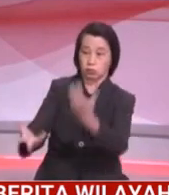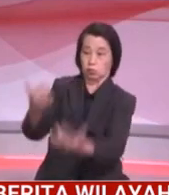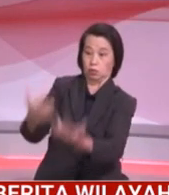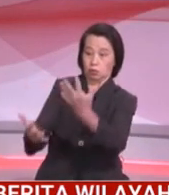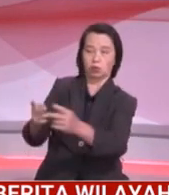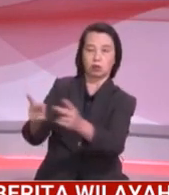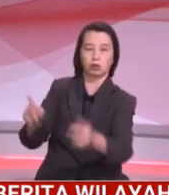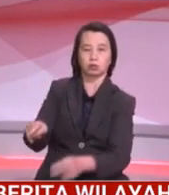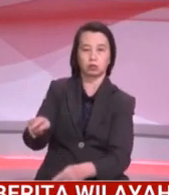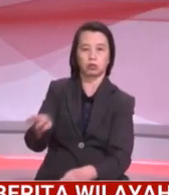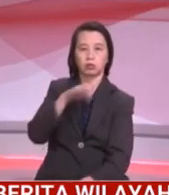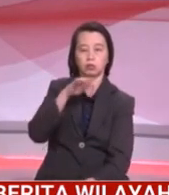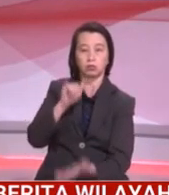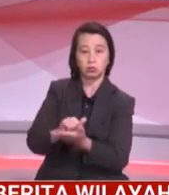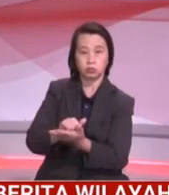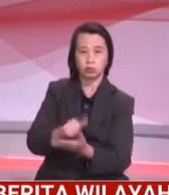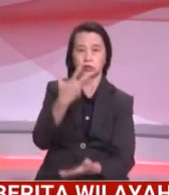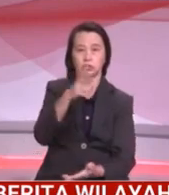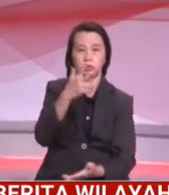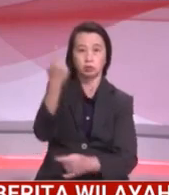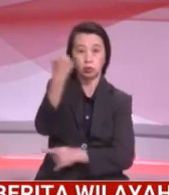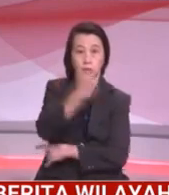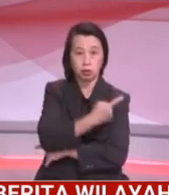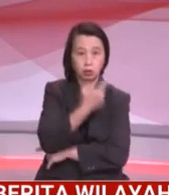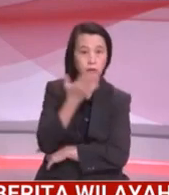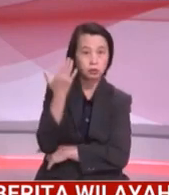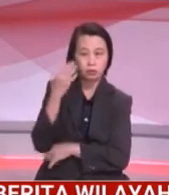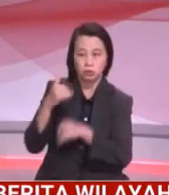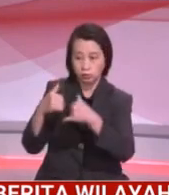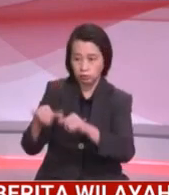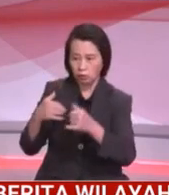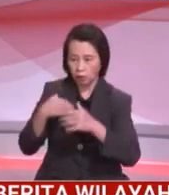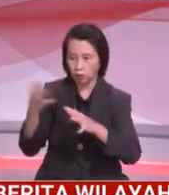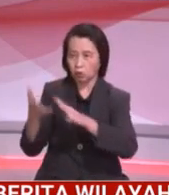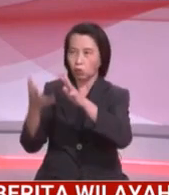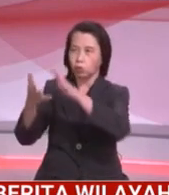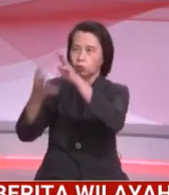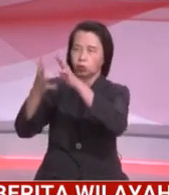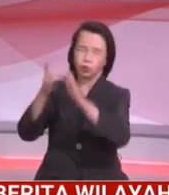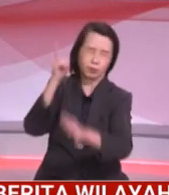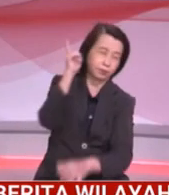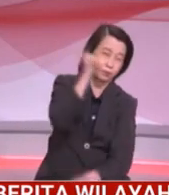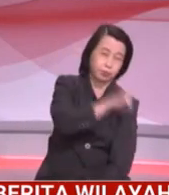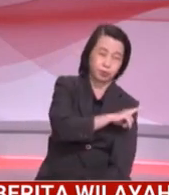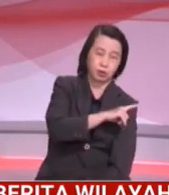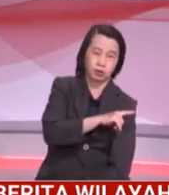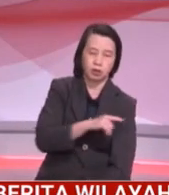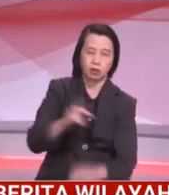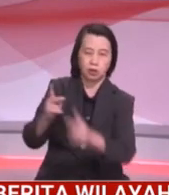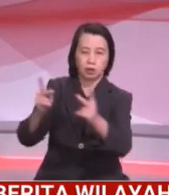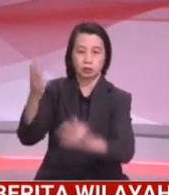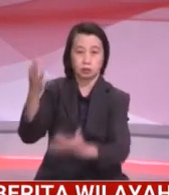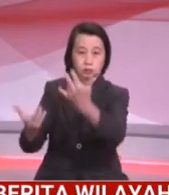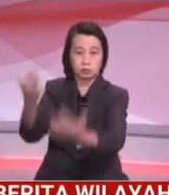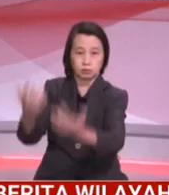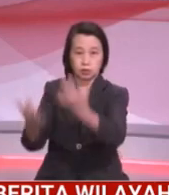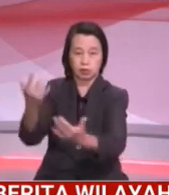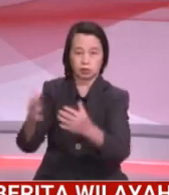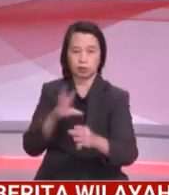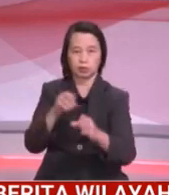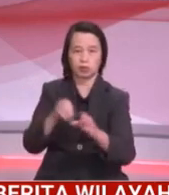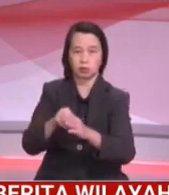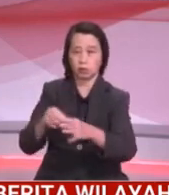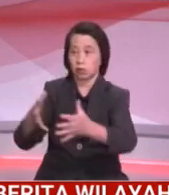di kawasan berkenaan sejak 13 hari lalu masih mengeluarkan asap tebal. Kawasan kebakaran dilaporkan